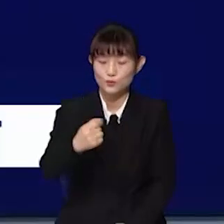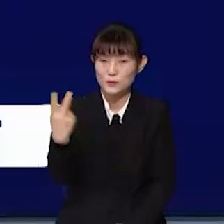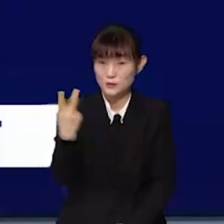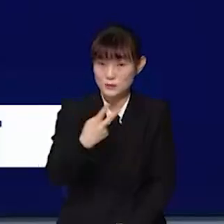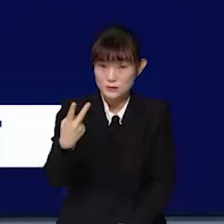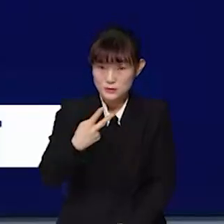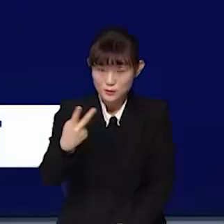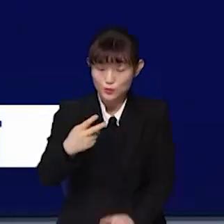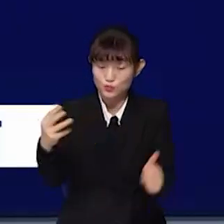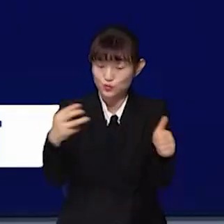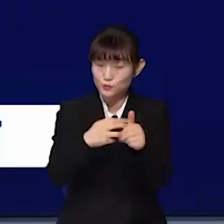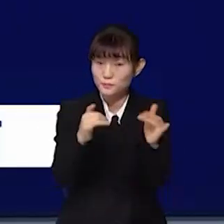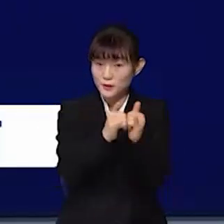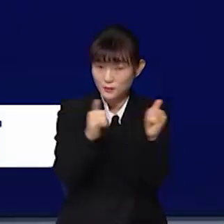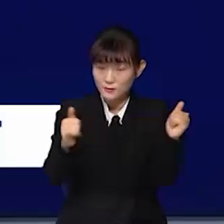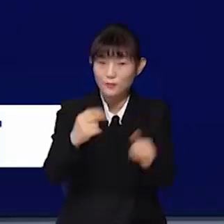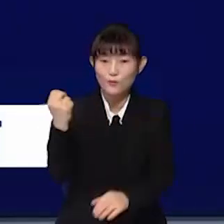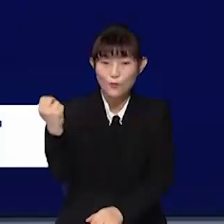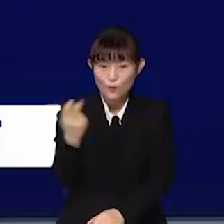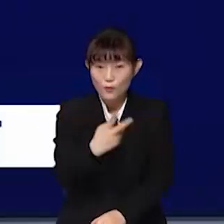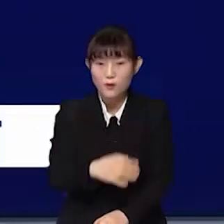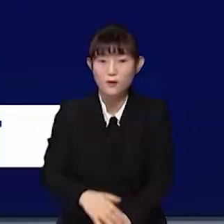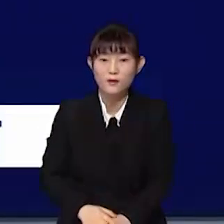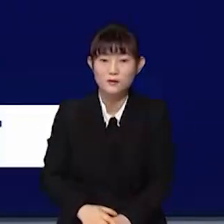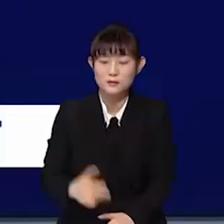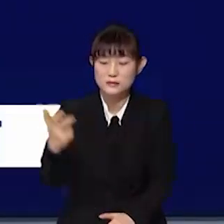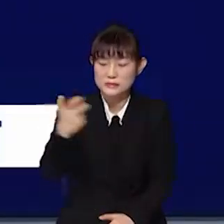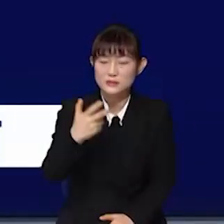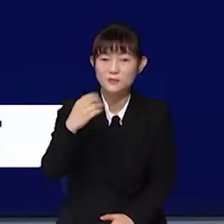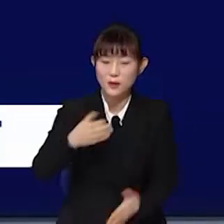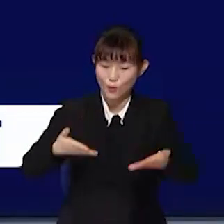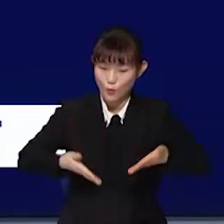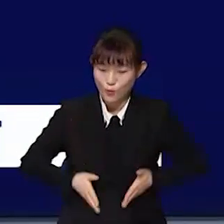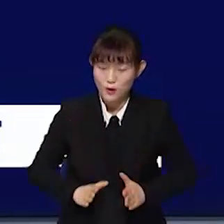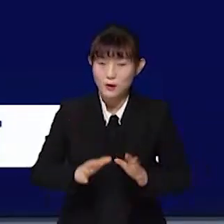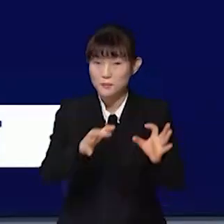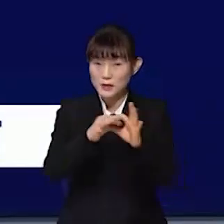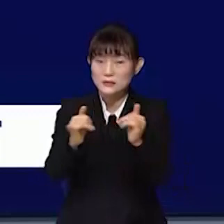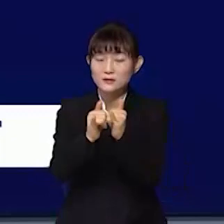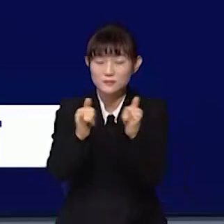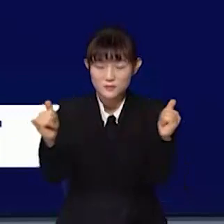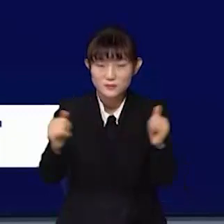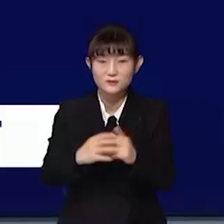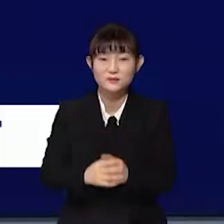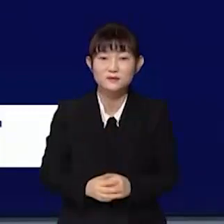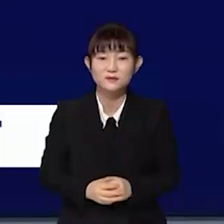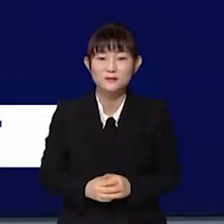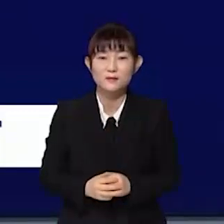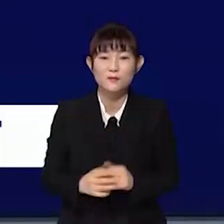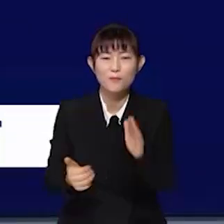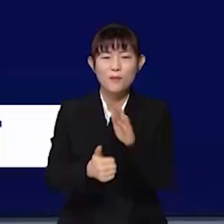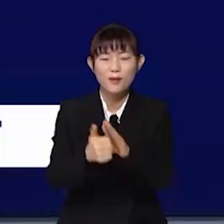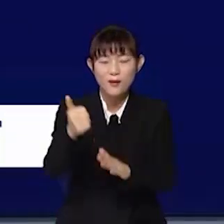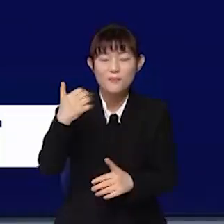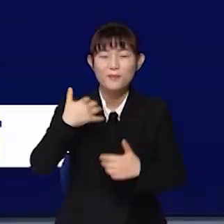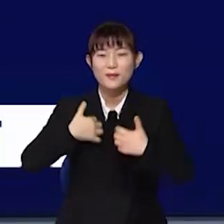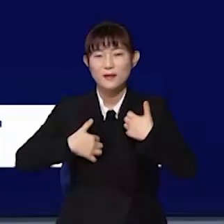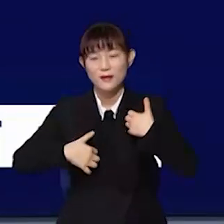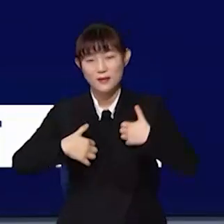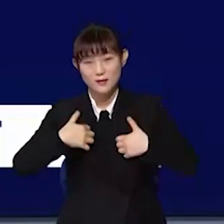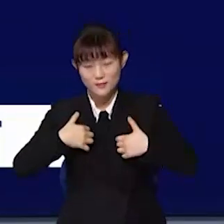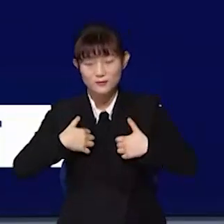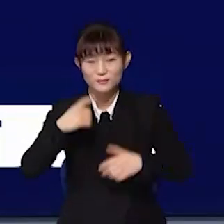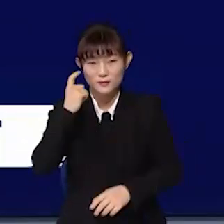2천여 국민과 70여만 우리 향우들은 굉장히 희망찬 쾌거였다